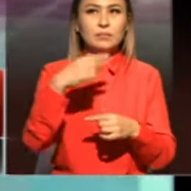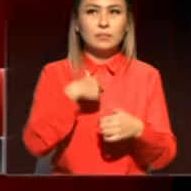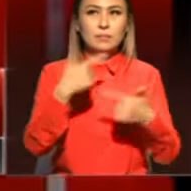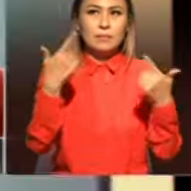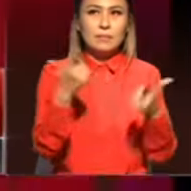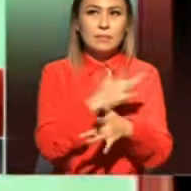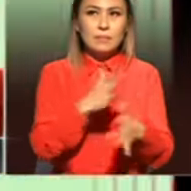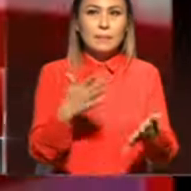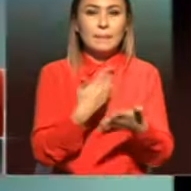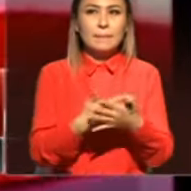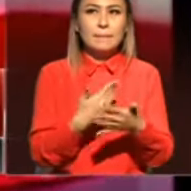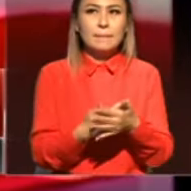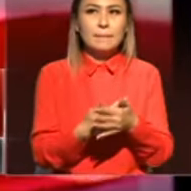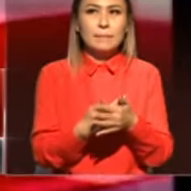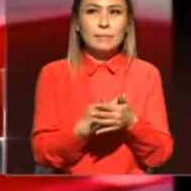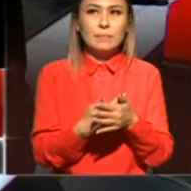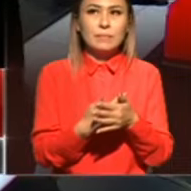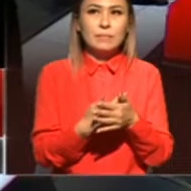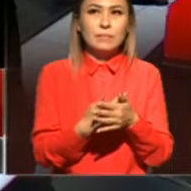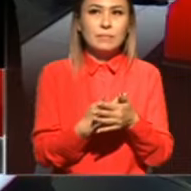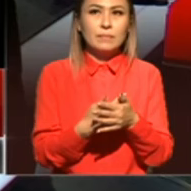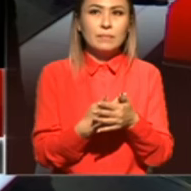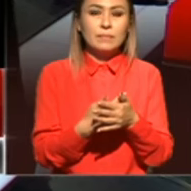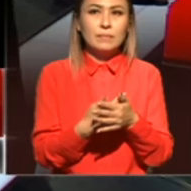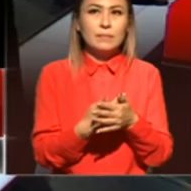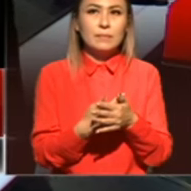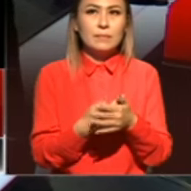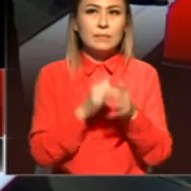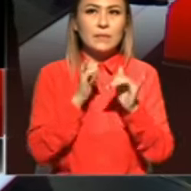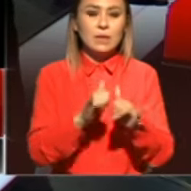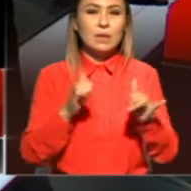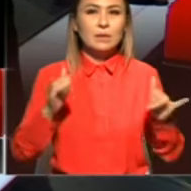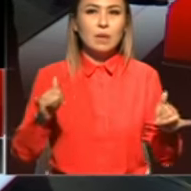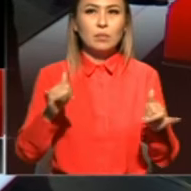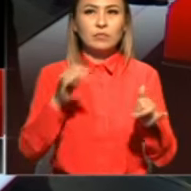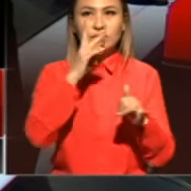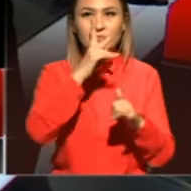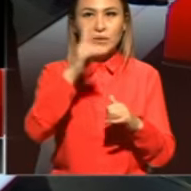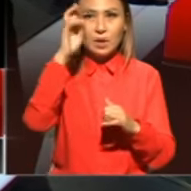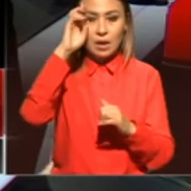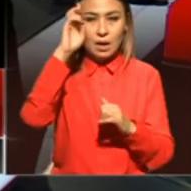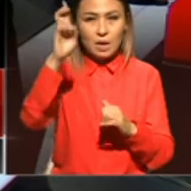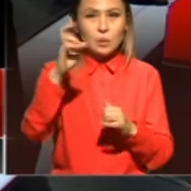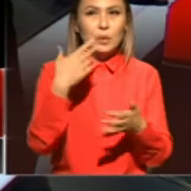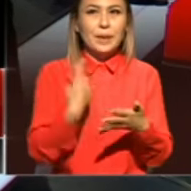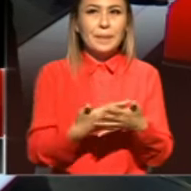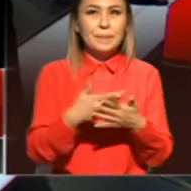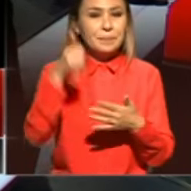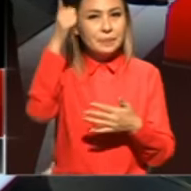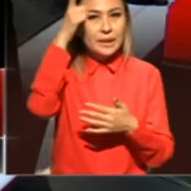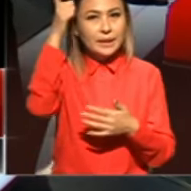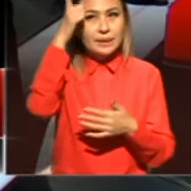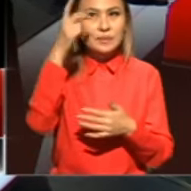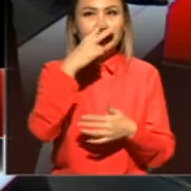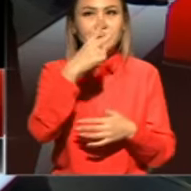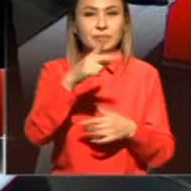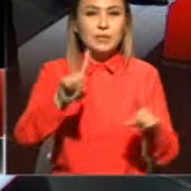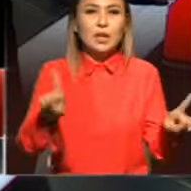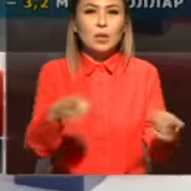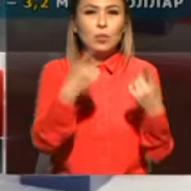жерім, қарындасымыз ба, әпкеміз ба, тек қана дамыған елдерге де қарап, дамыған елдерге мысалы үшін Грекияны қарайтын болсақ, ол дамыған